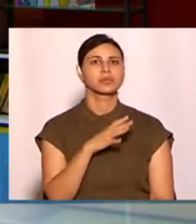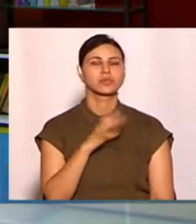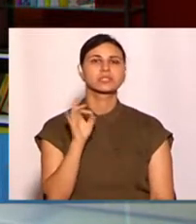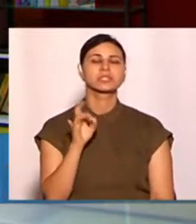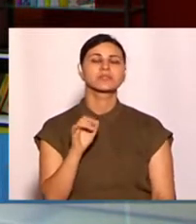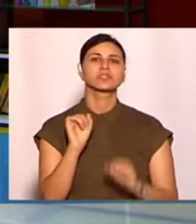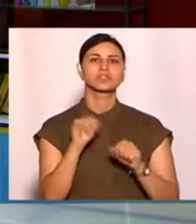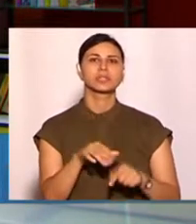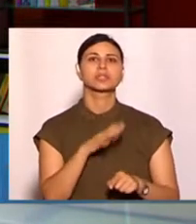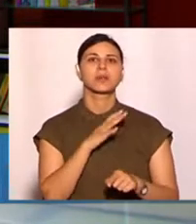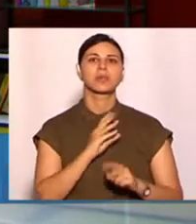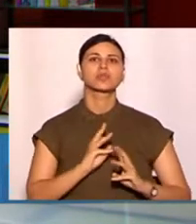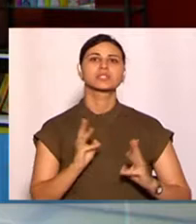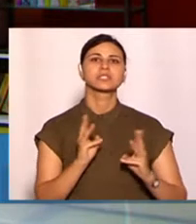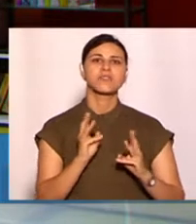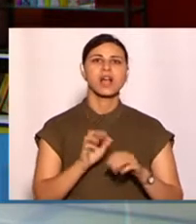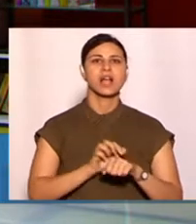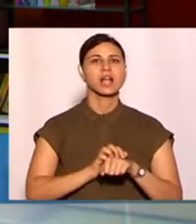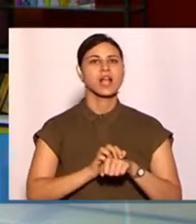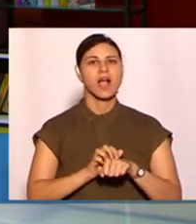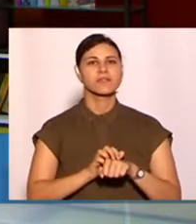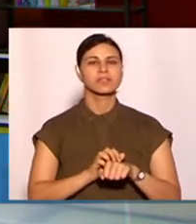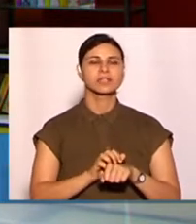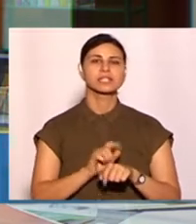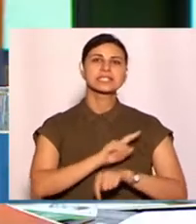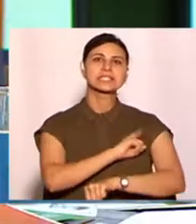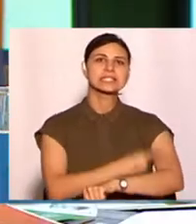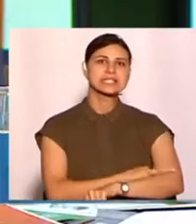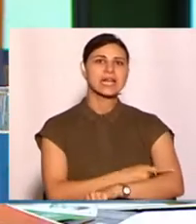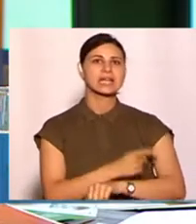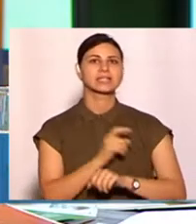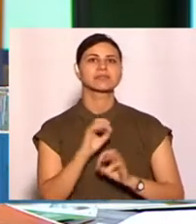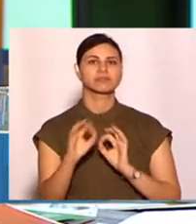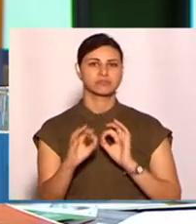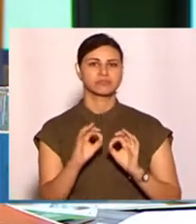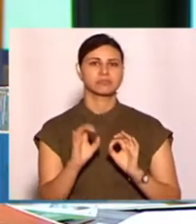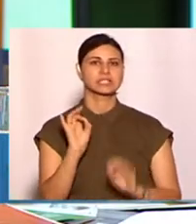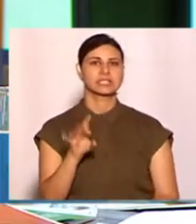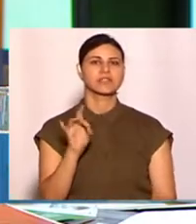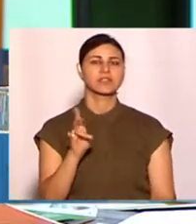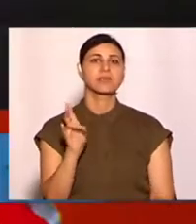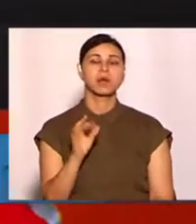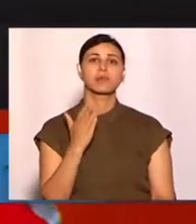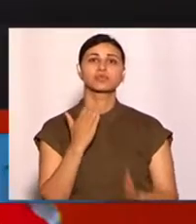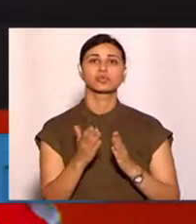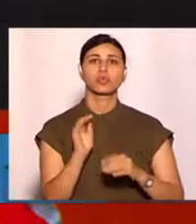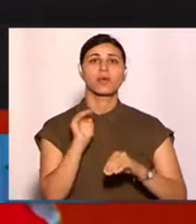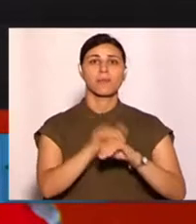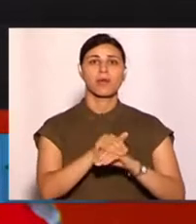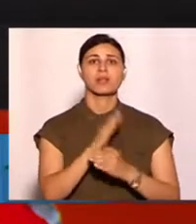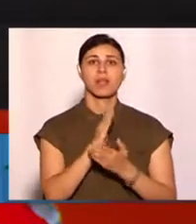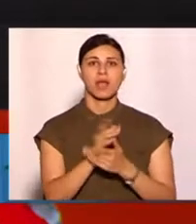ტკივილი შეიძლება იყოს წვა, ქავილი, ყრუ ტკივილი, ძლიერი ტკივილი. თუ გამოვლენილია, რომ